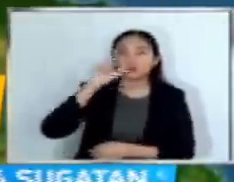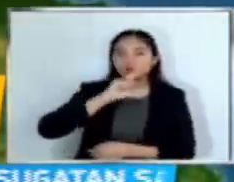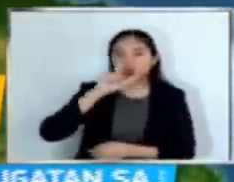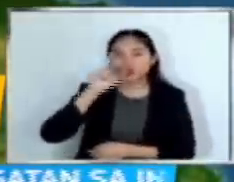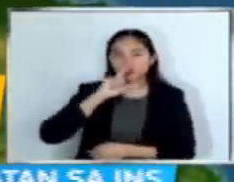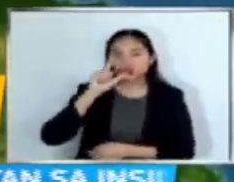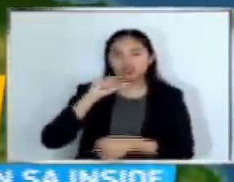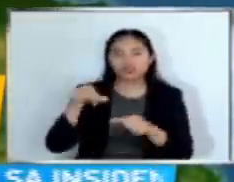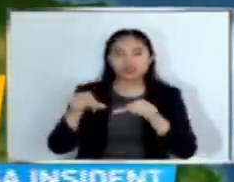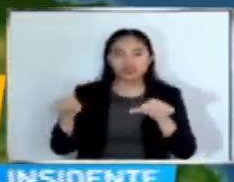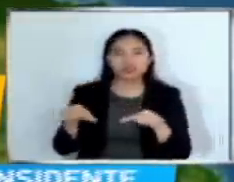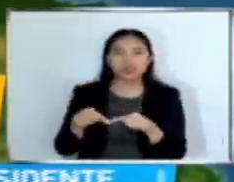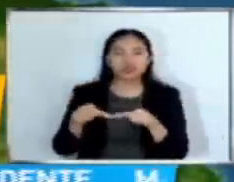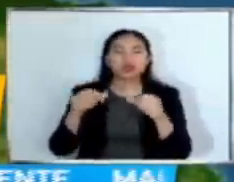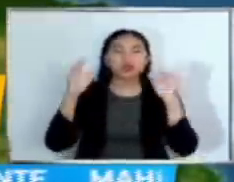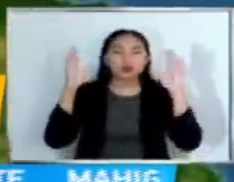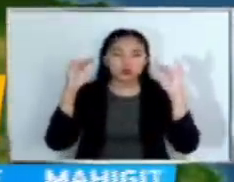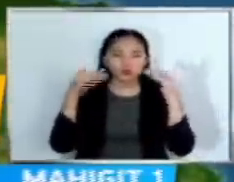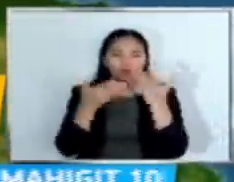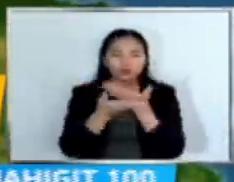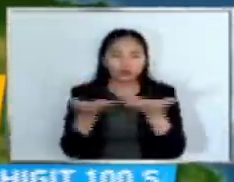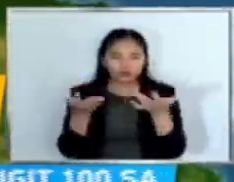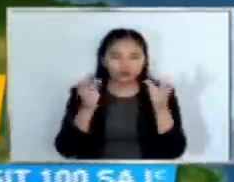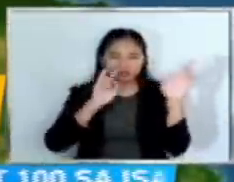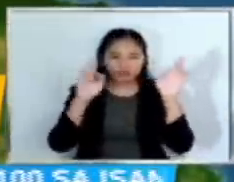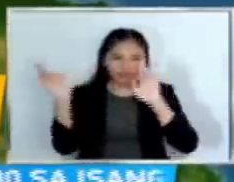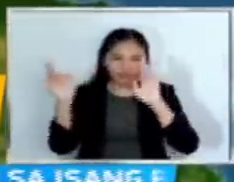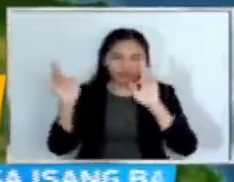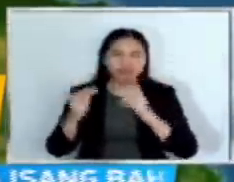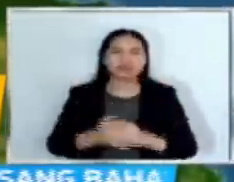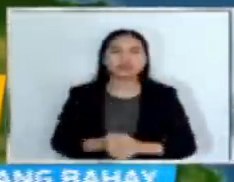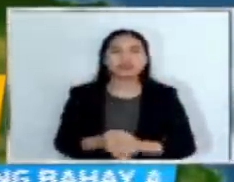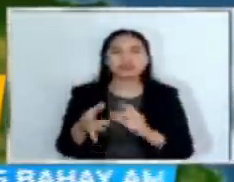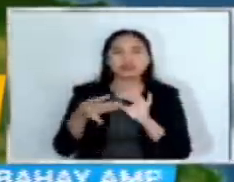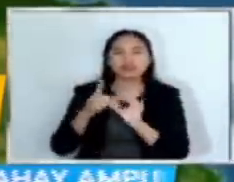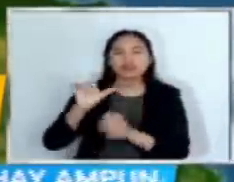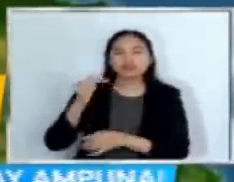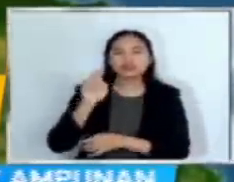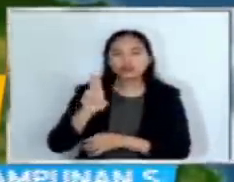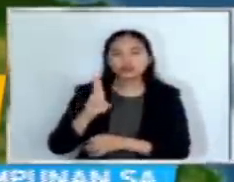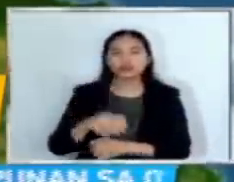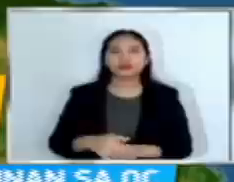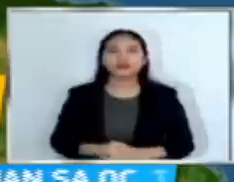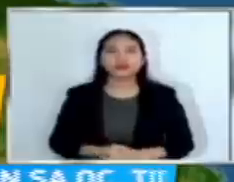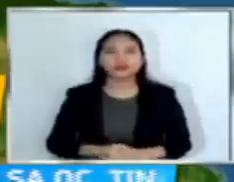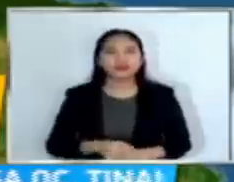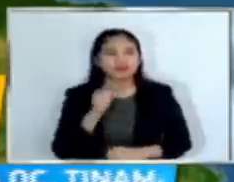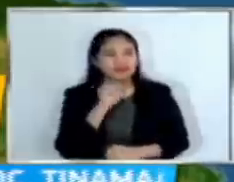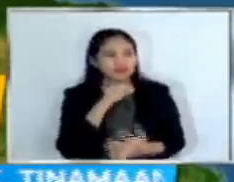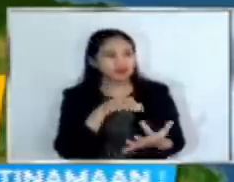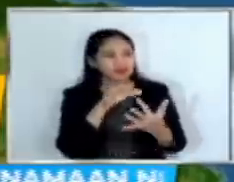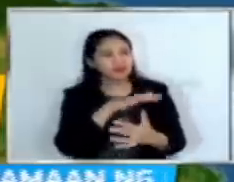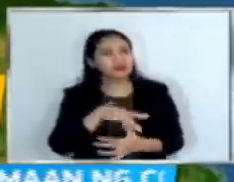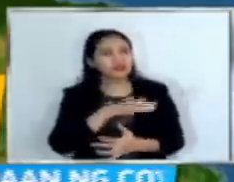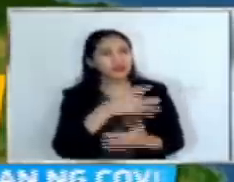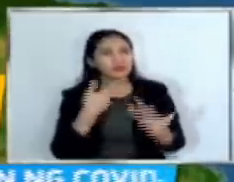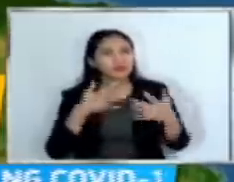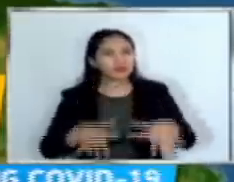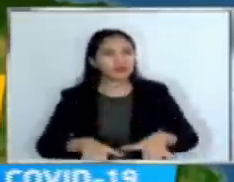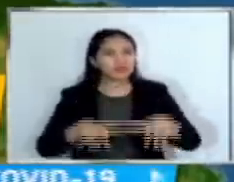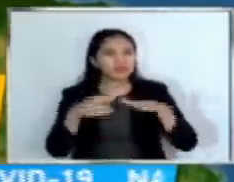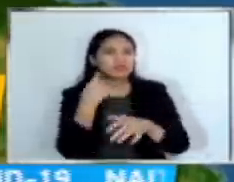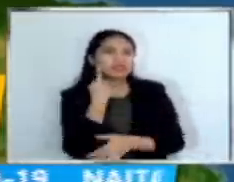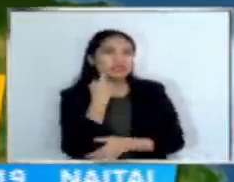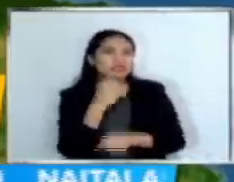nakapag-prepare na po in coordination with their local government at yung mga DRR officials. Lalo na po siguro yung mga binaha last year, yung malaking baha last year dito